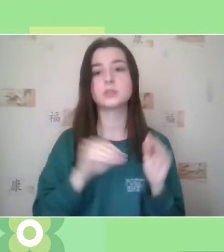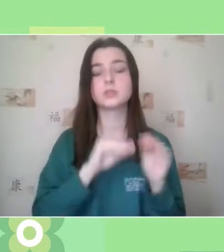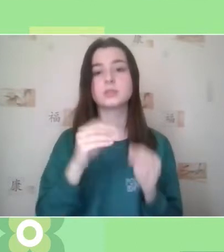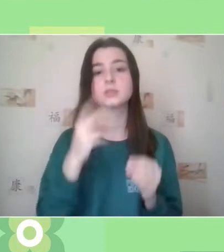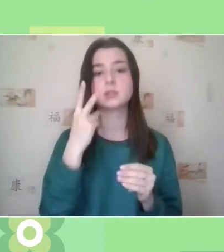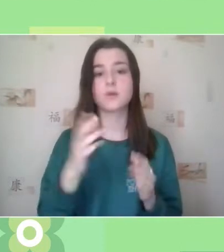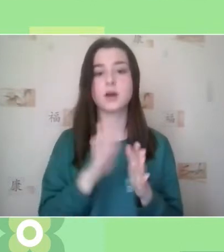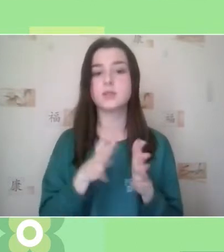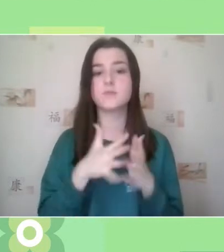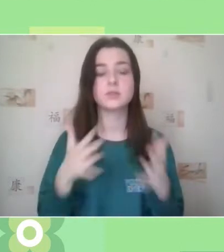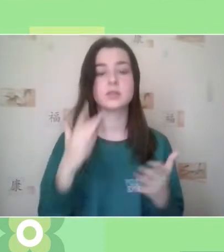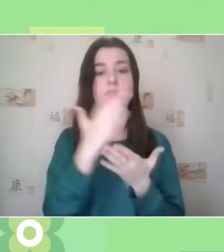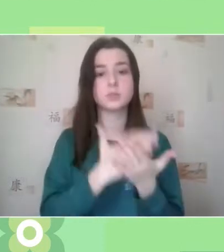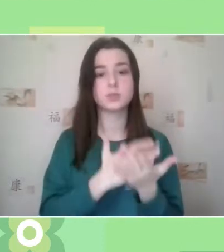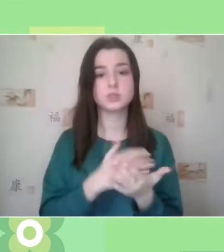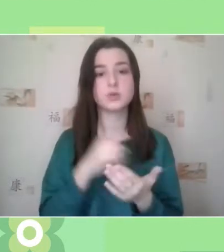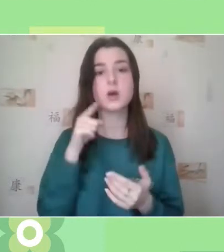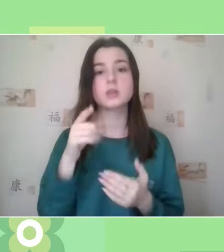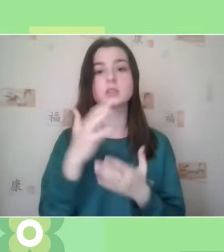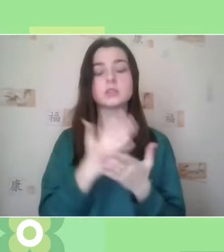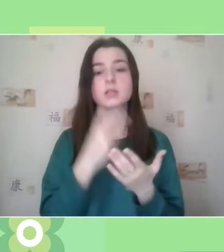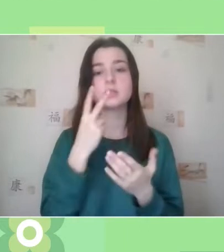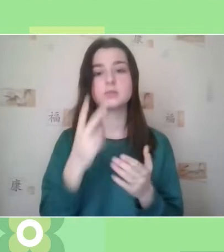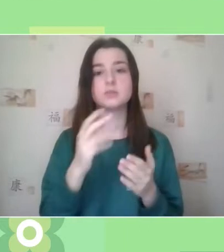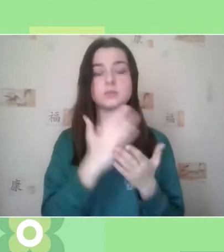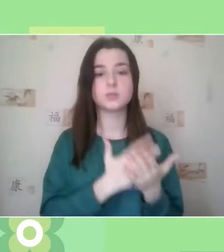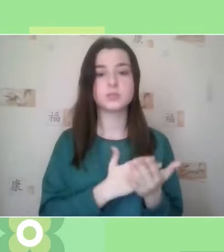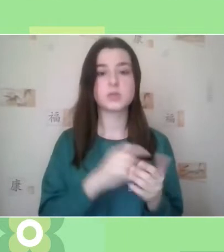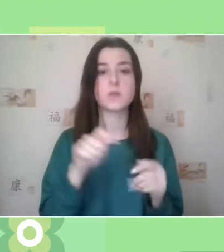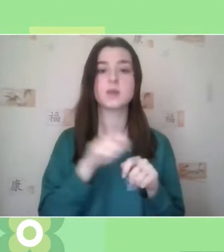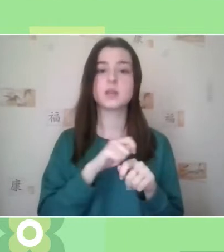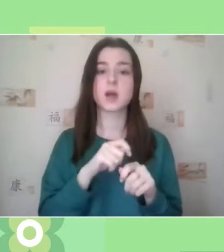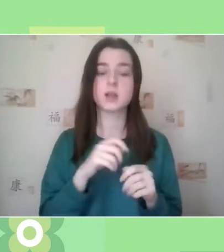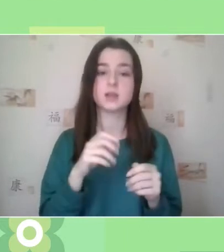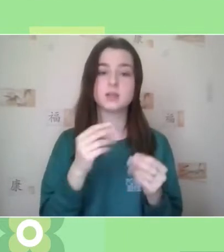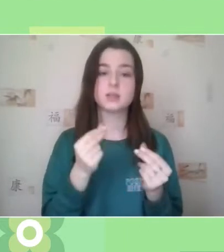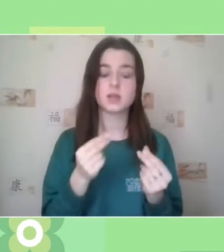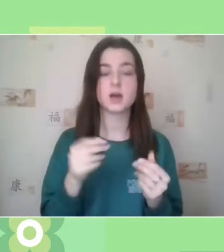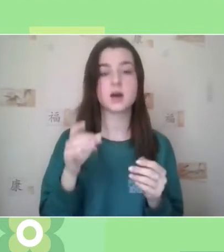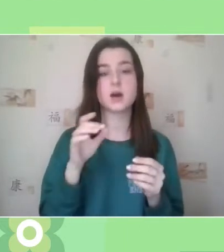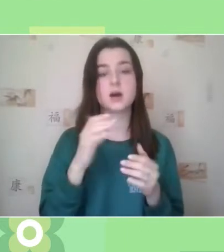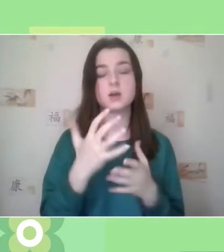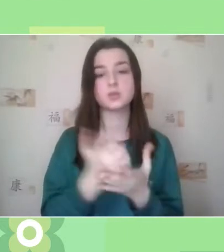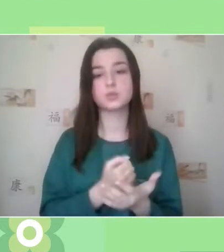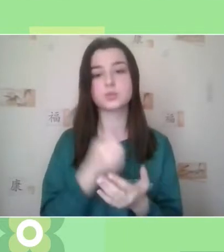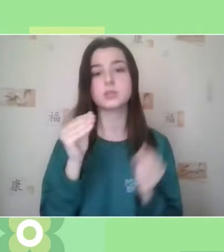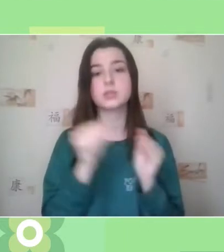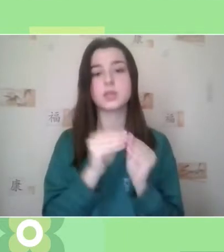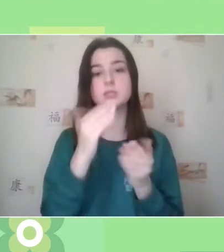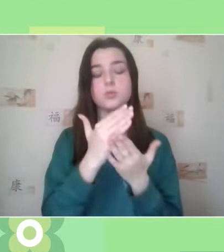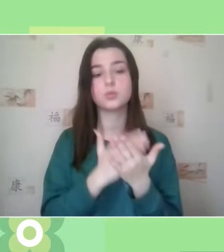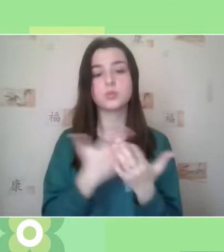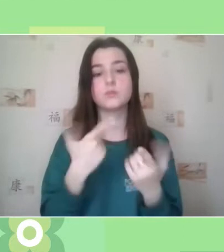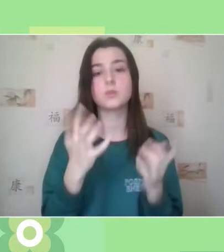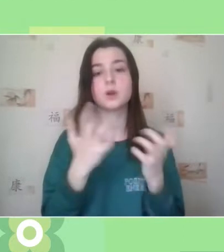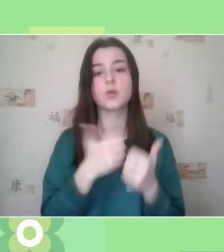невеликих списку. Я би склала такі два списки. Це матеріальні ресурси, тобто 10 пунктів, в яких перераховані ваші або